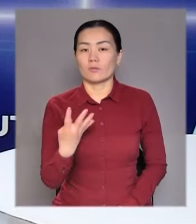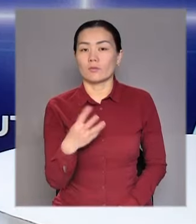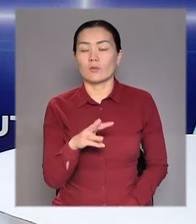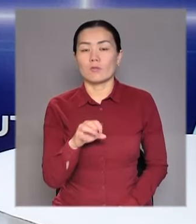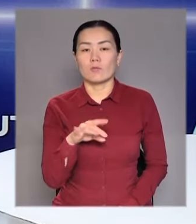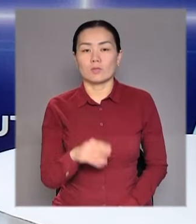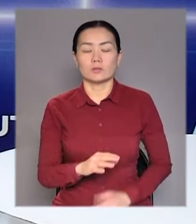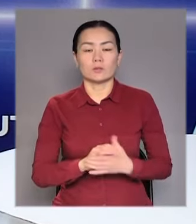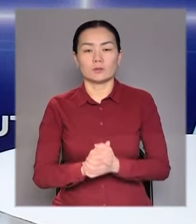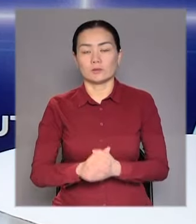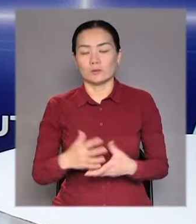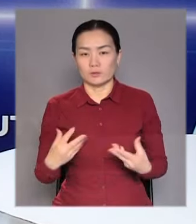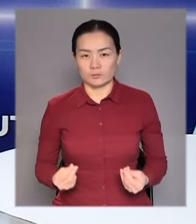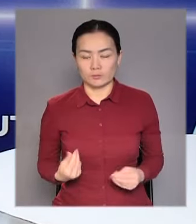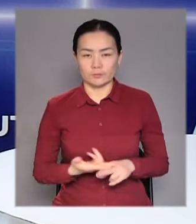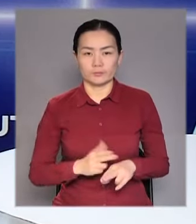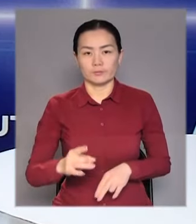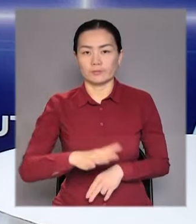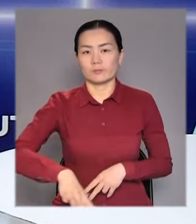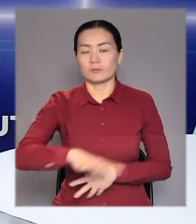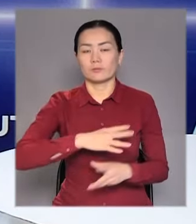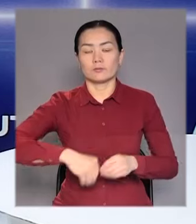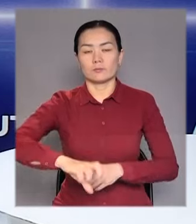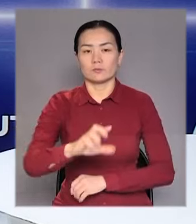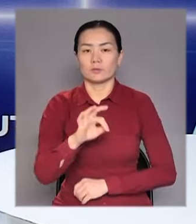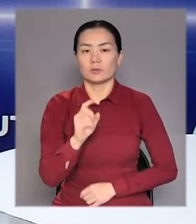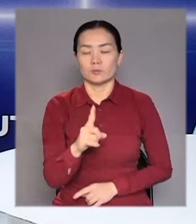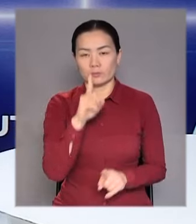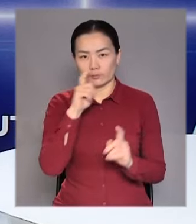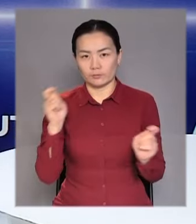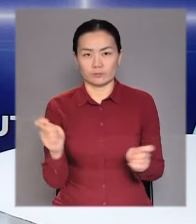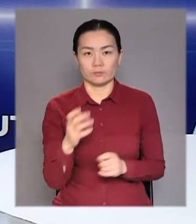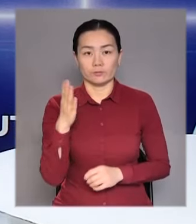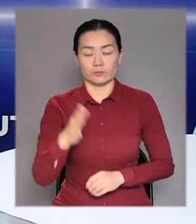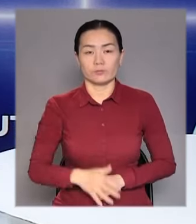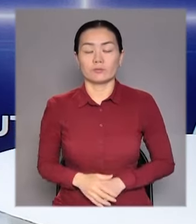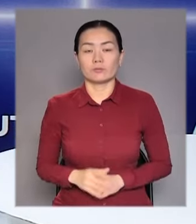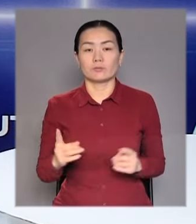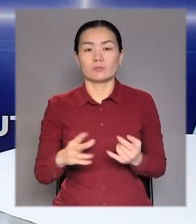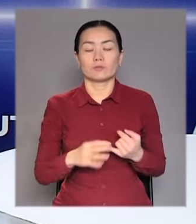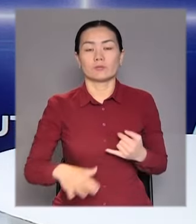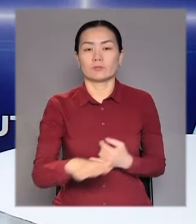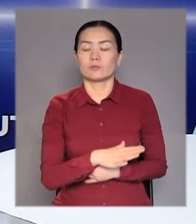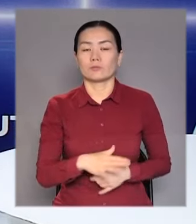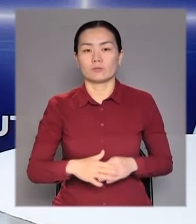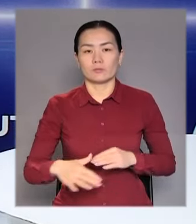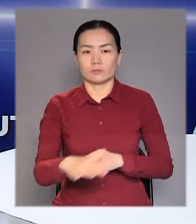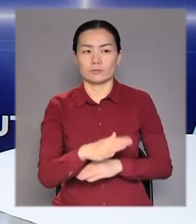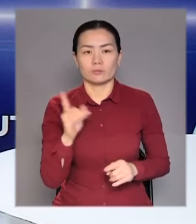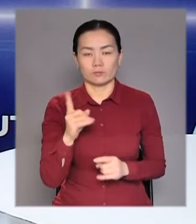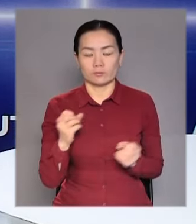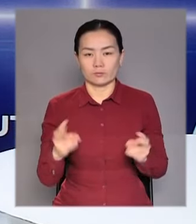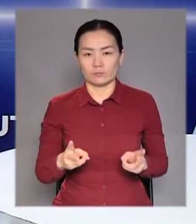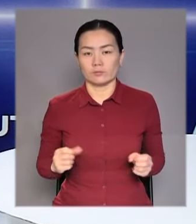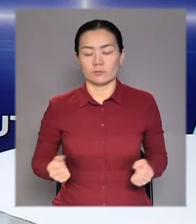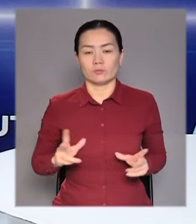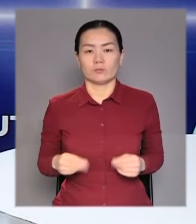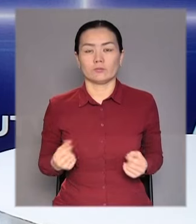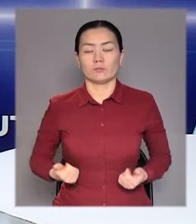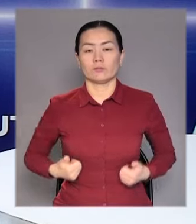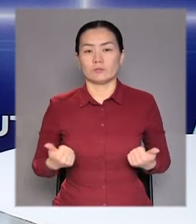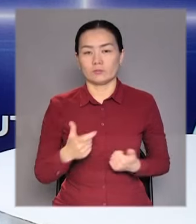14-ші Наурыз көрісу күні бұл күн еліміздің батыс аймағында ерекше аталып өтеді. Кең даланы көсіле жайлаған бабамыз үшін қыстан